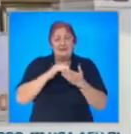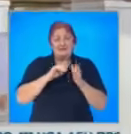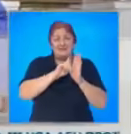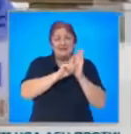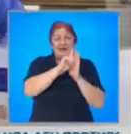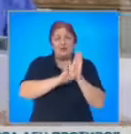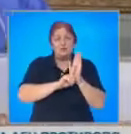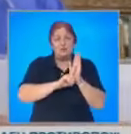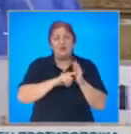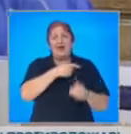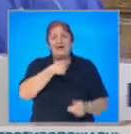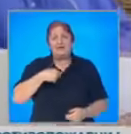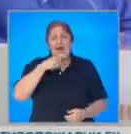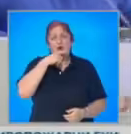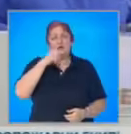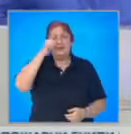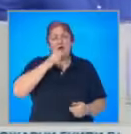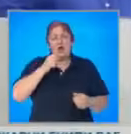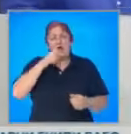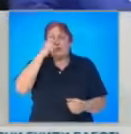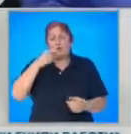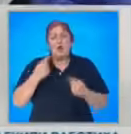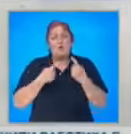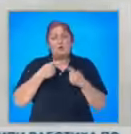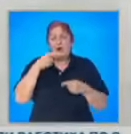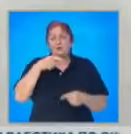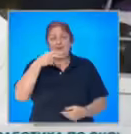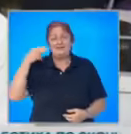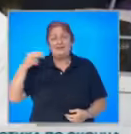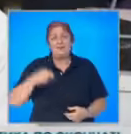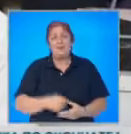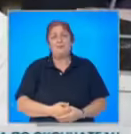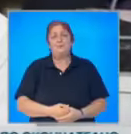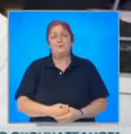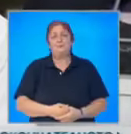половина. Китай, Русия и Индия трудно преговарят по тази тема.